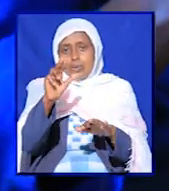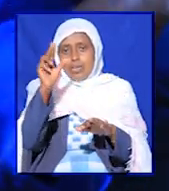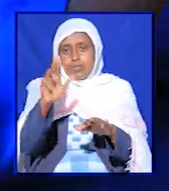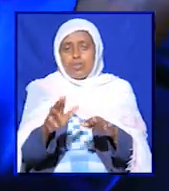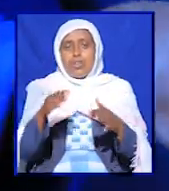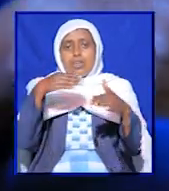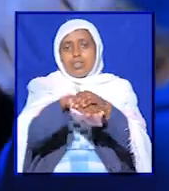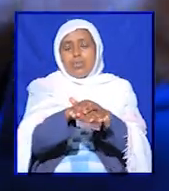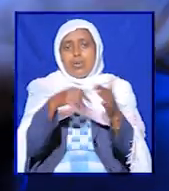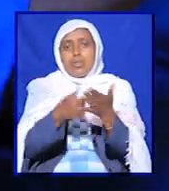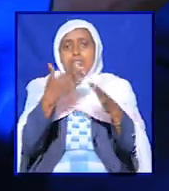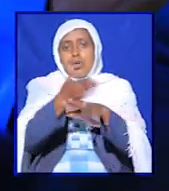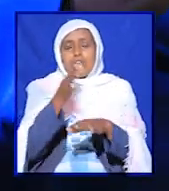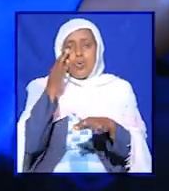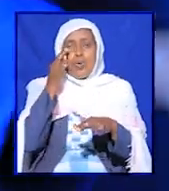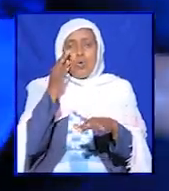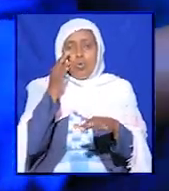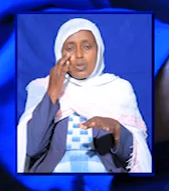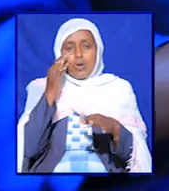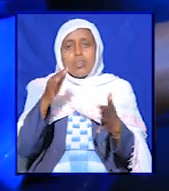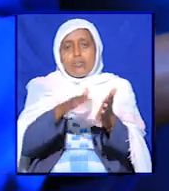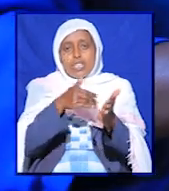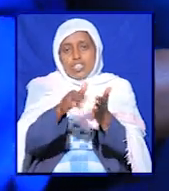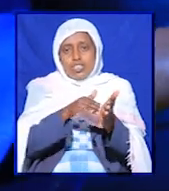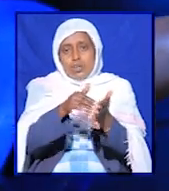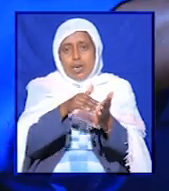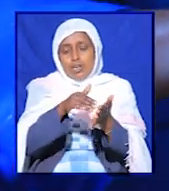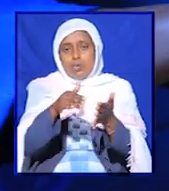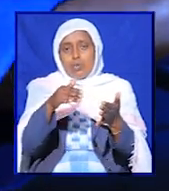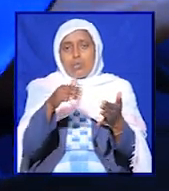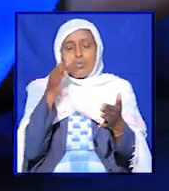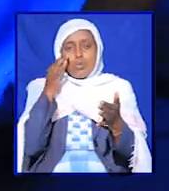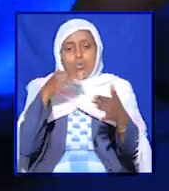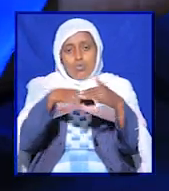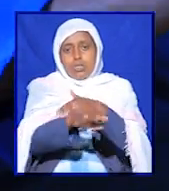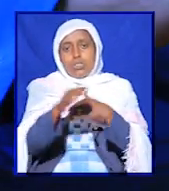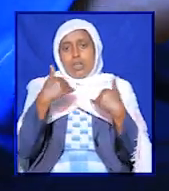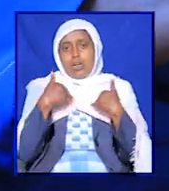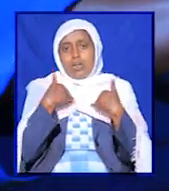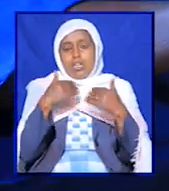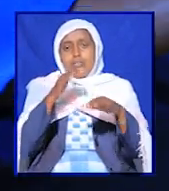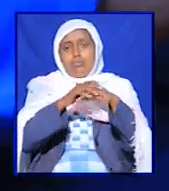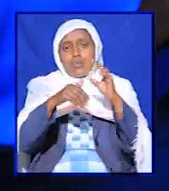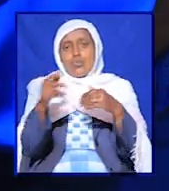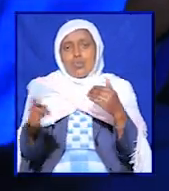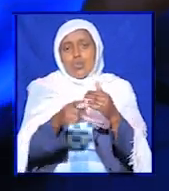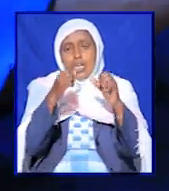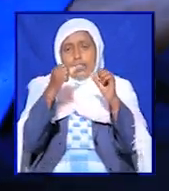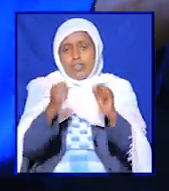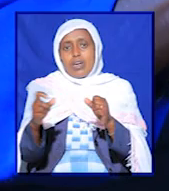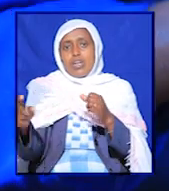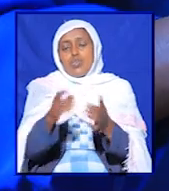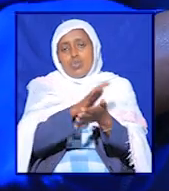እንትን ካልኩ በኋላ ዘቆዳ ደግሞ በማስትሽ ቀባና ቆዳን ከውስጥ ያለው ያው እንትን እንዳይላቸው ማለት ነው። እንዲመቻቸውም ያው